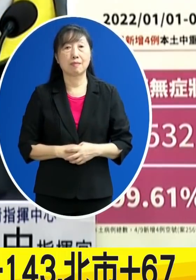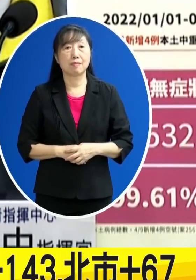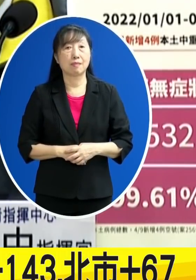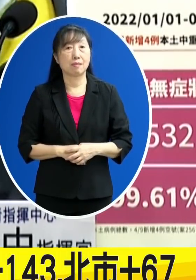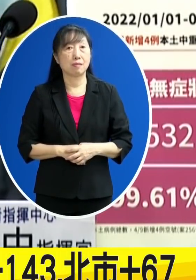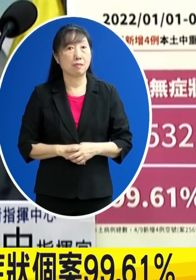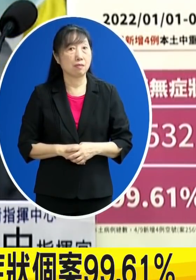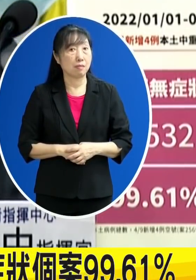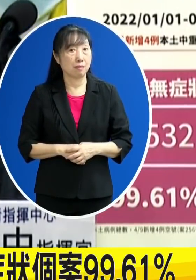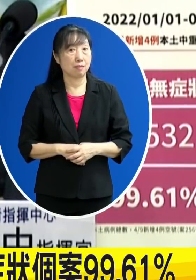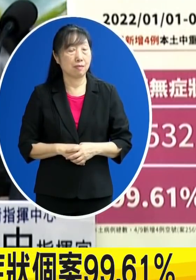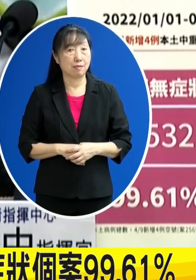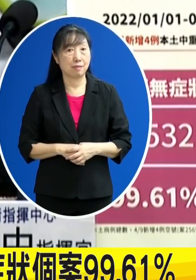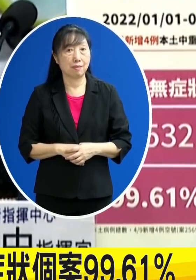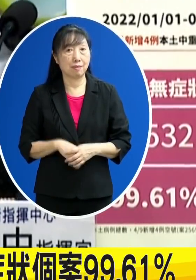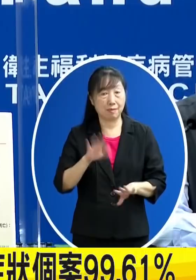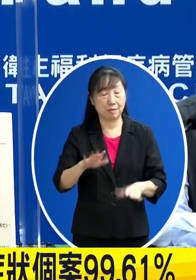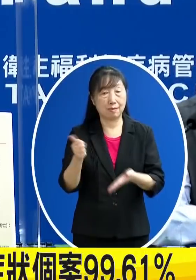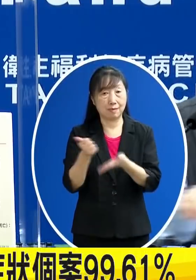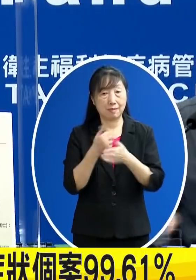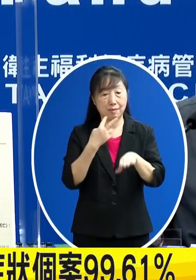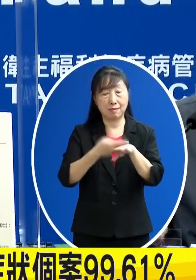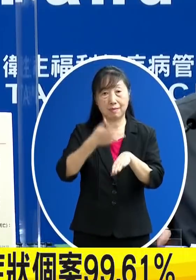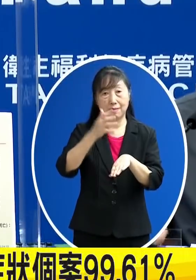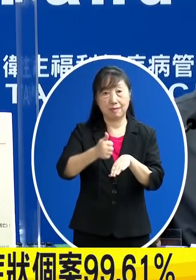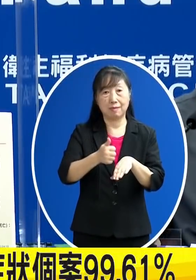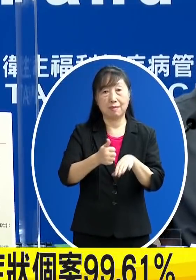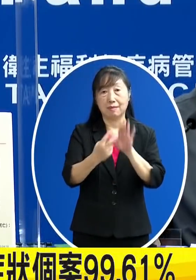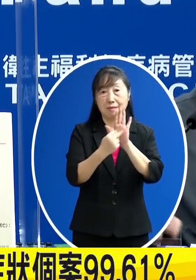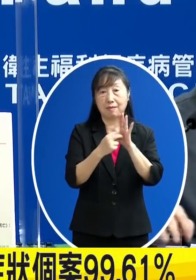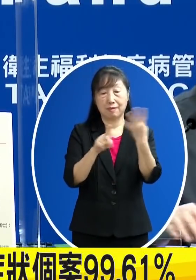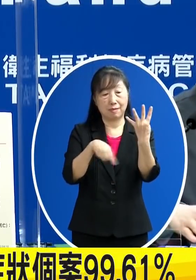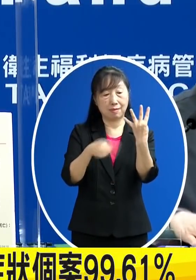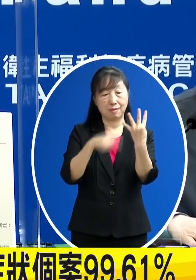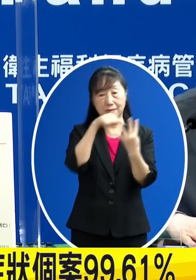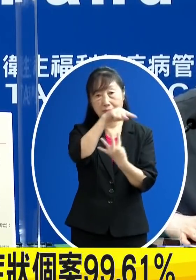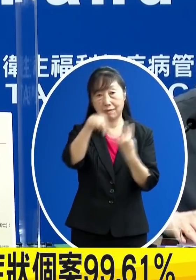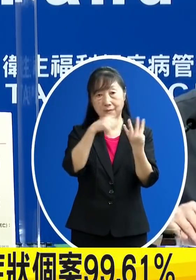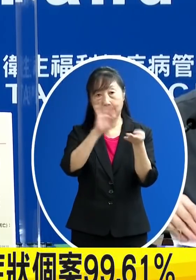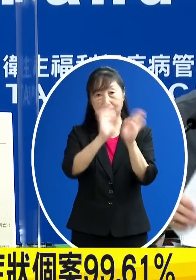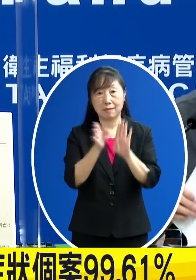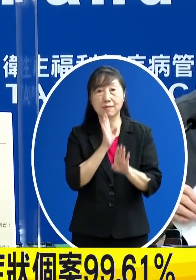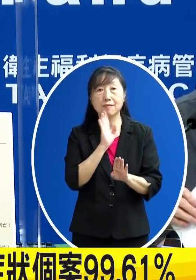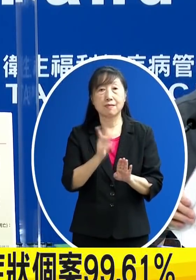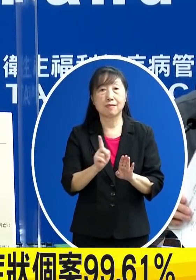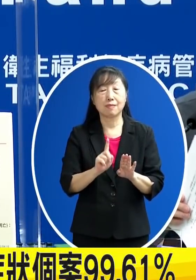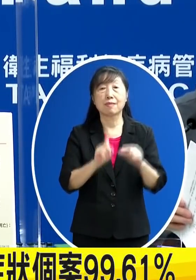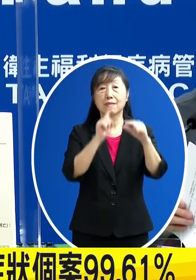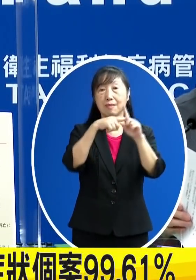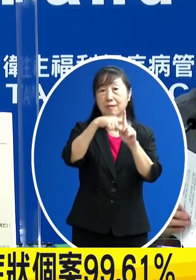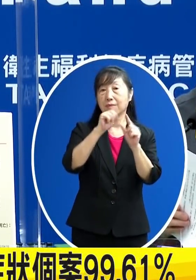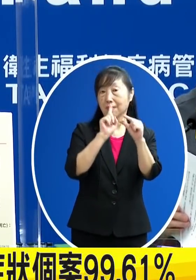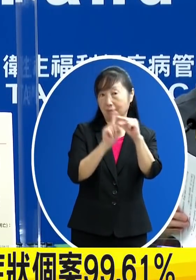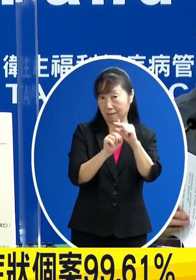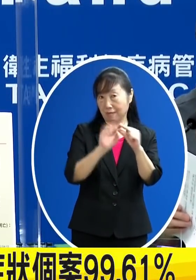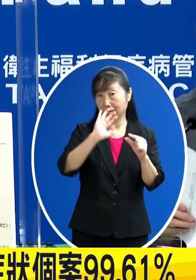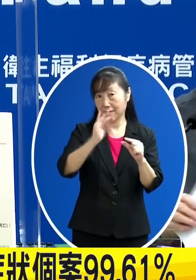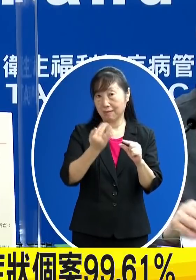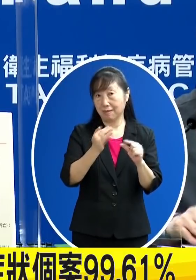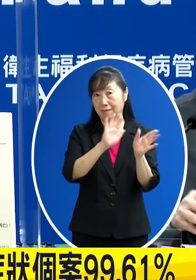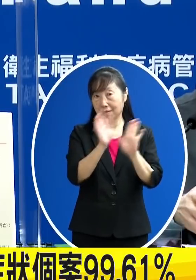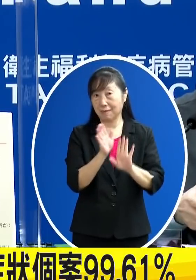那是我们再过来请那个罗一清稍微说明一下四位中重的一个情况，中症的一个情况。